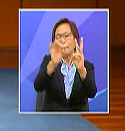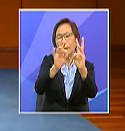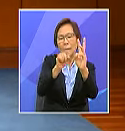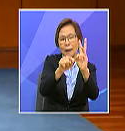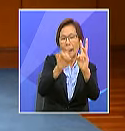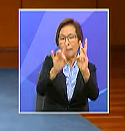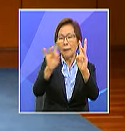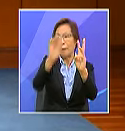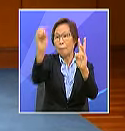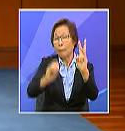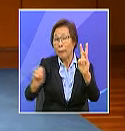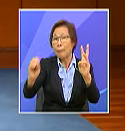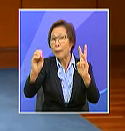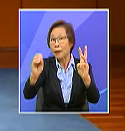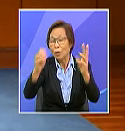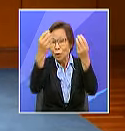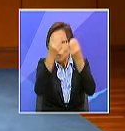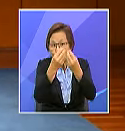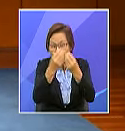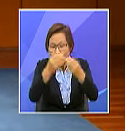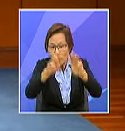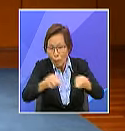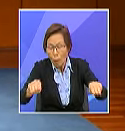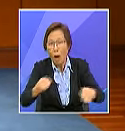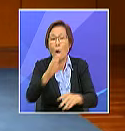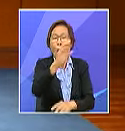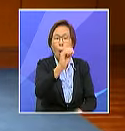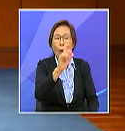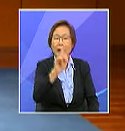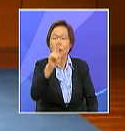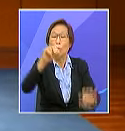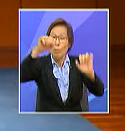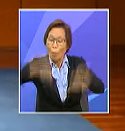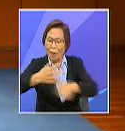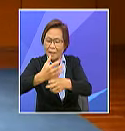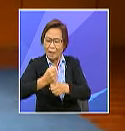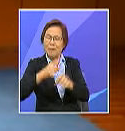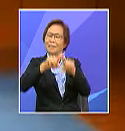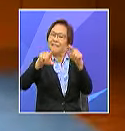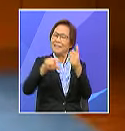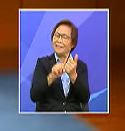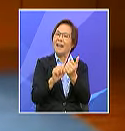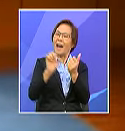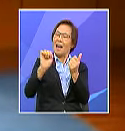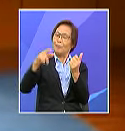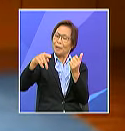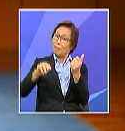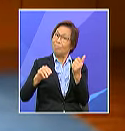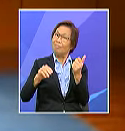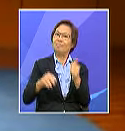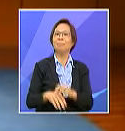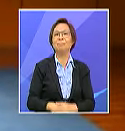ratus dalam konteks jumlah calon berkas yang Layak mendapat CJR SGM